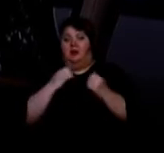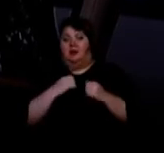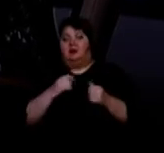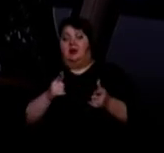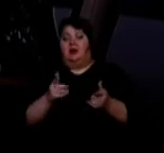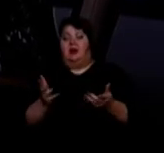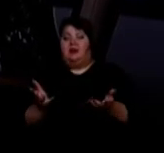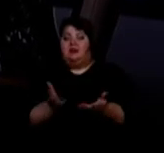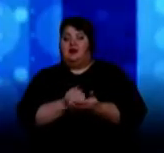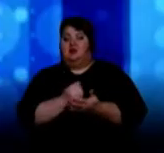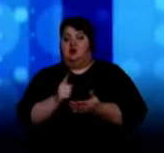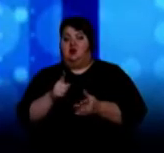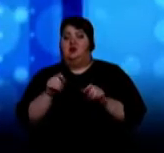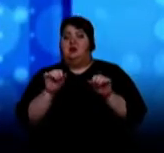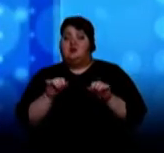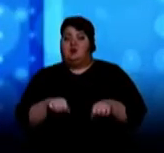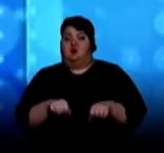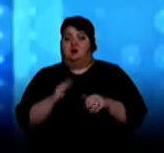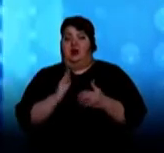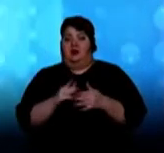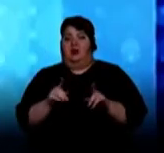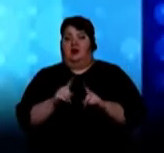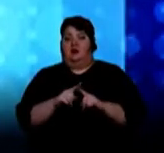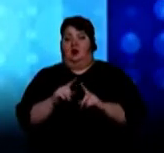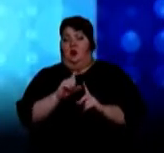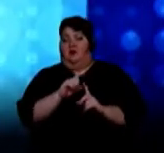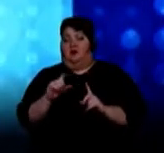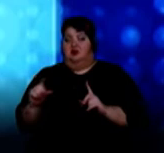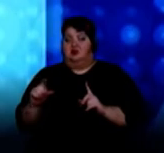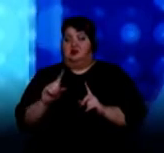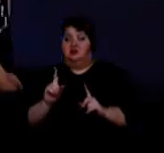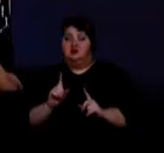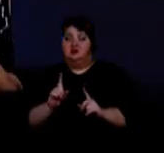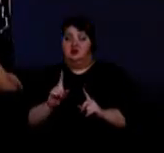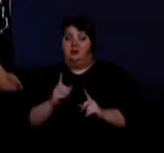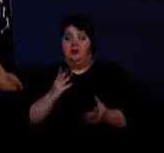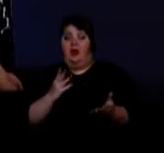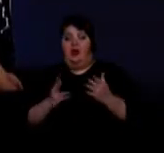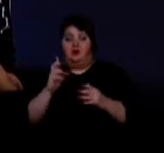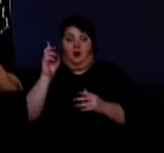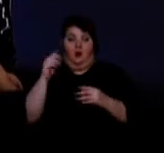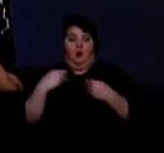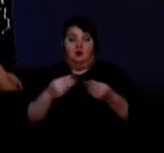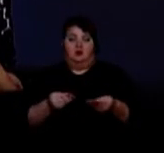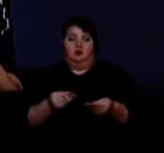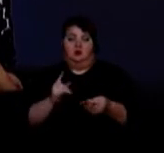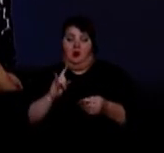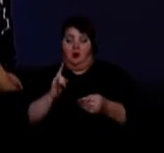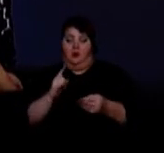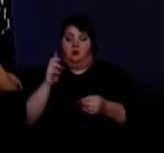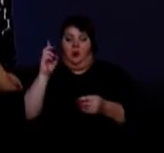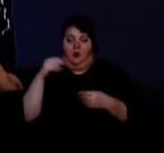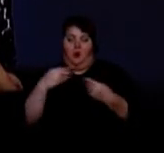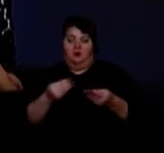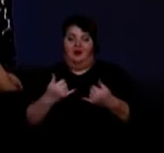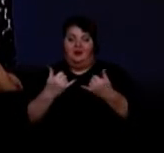найти ресурс, что она сможет. Знаете, есть даже такое выражение у нас, да, что если Бог дает ребенка, Бог даст и на ребенка.